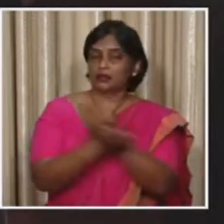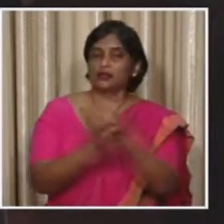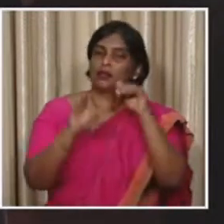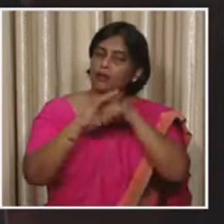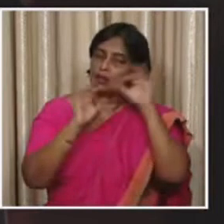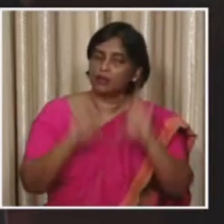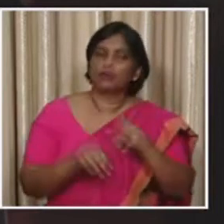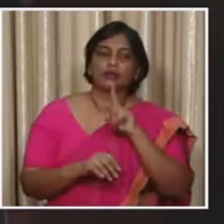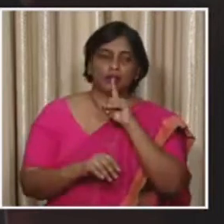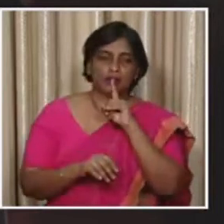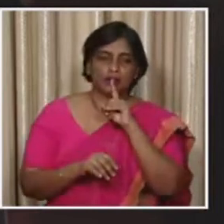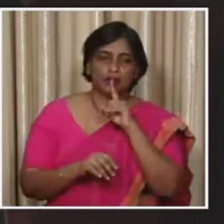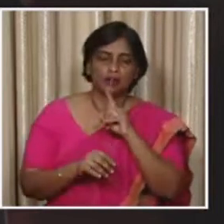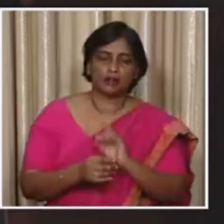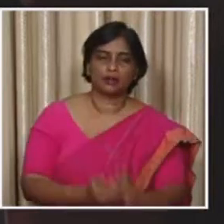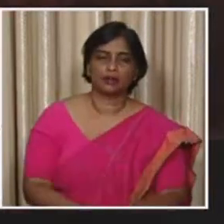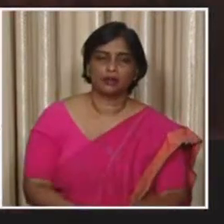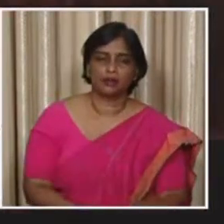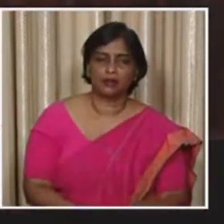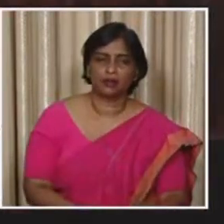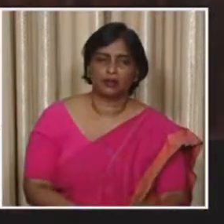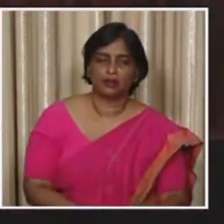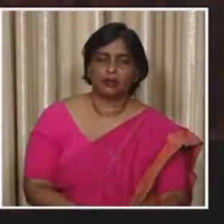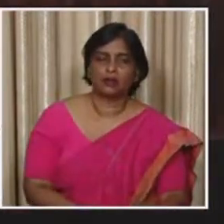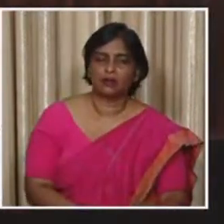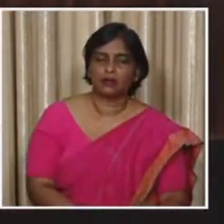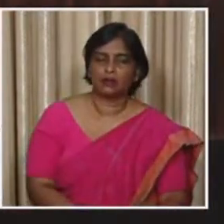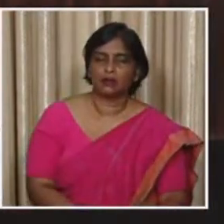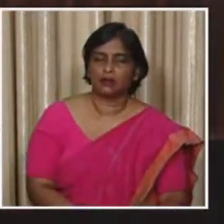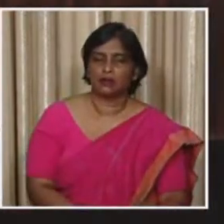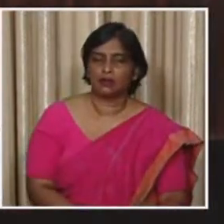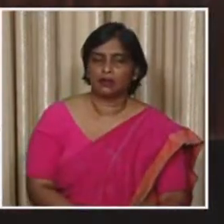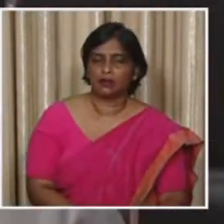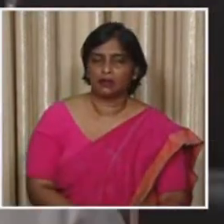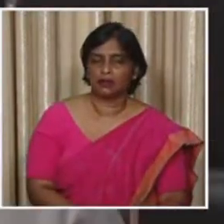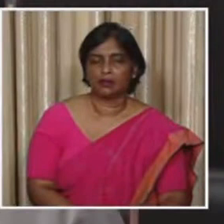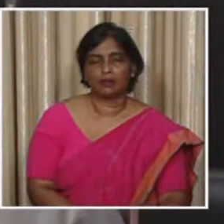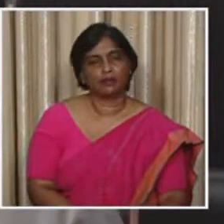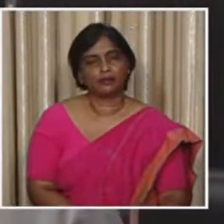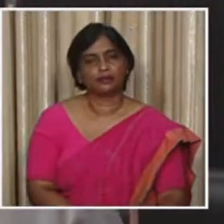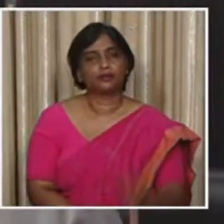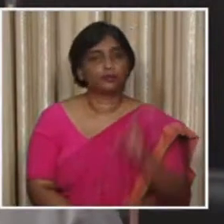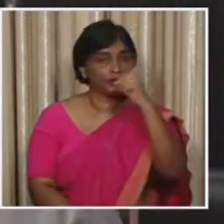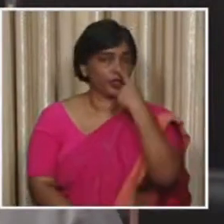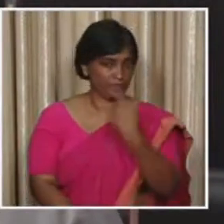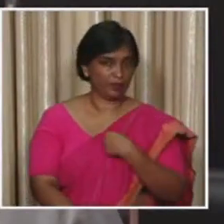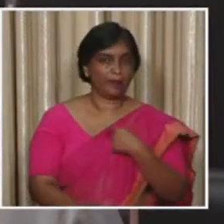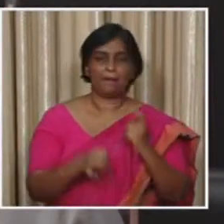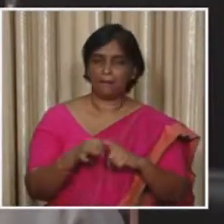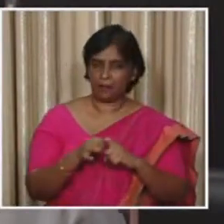ගිවිසුමකට ප්‍රවේශ වෙන්න එපායි කියන එකයි මම ජනතාවට කියනවා. දේශපාලන වේදිකාවේ කරමු. අලමුෙන්ම අපෙන් ඇහුව